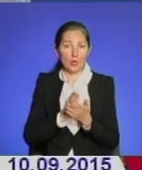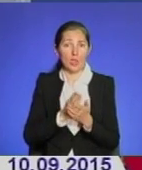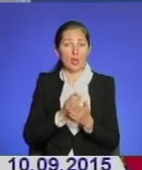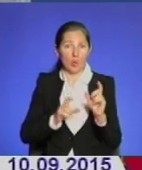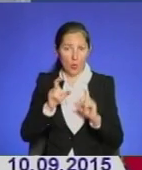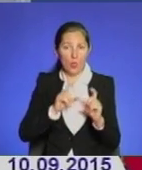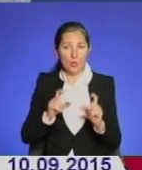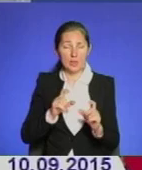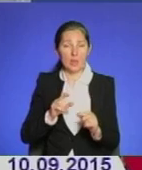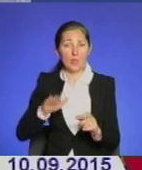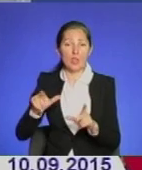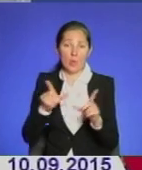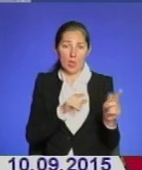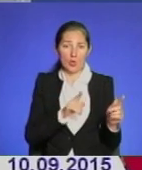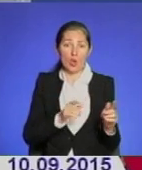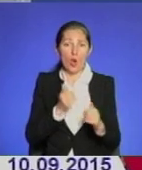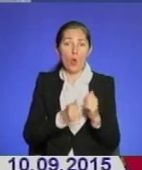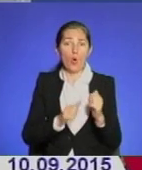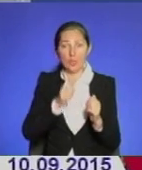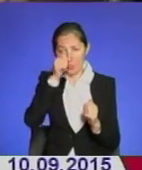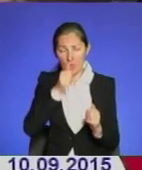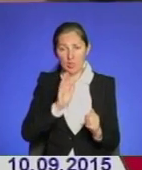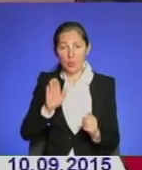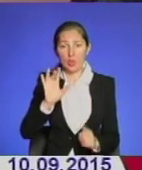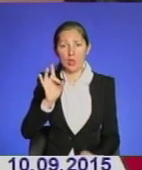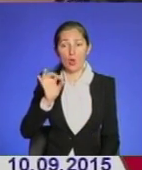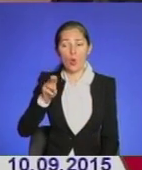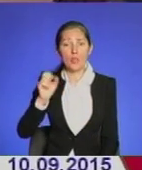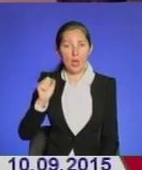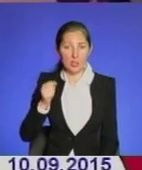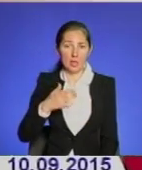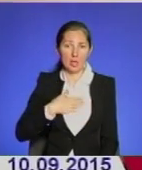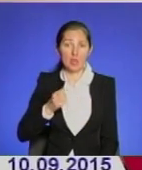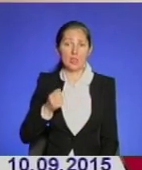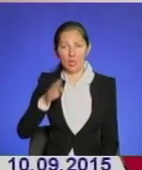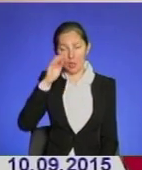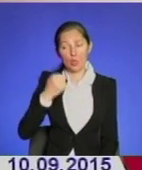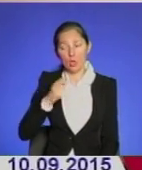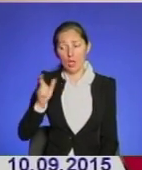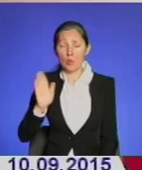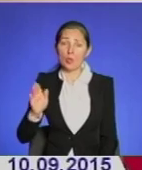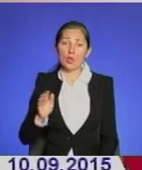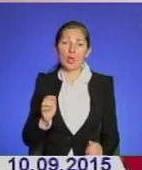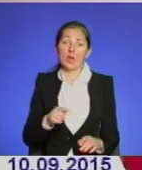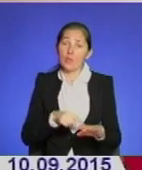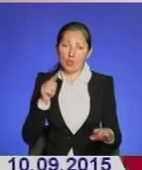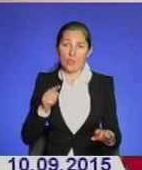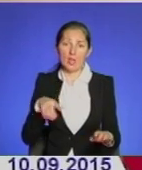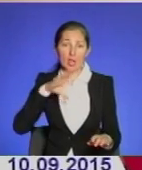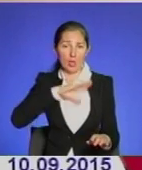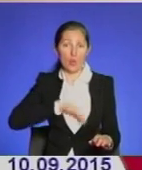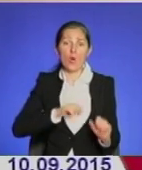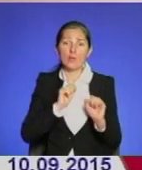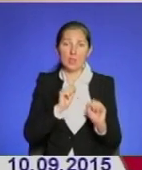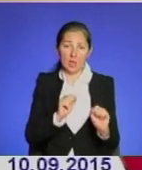ротація, і наші захисники відчуватимуть духовне спілкування та надійну підтримку. І так буде продовжуватись задля того, щоб наші